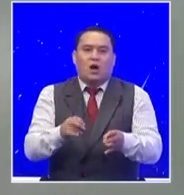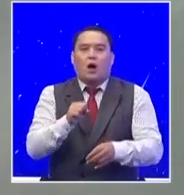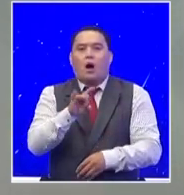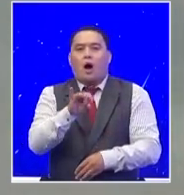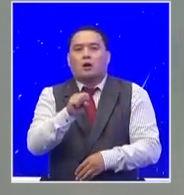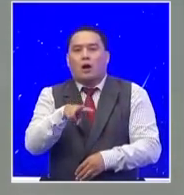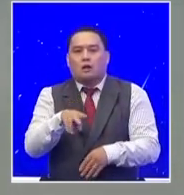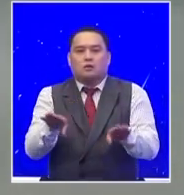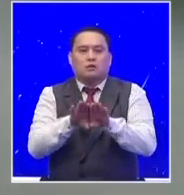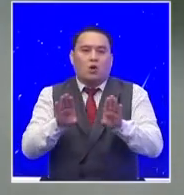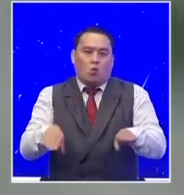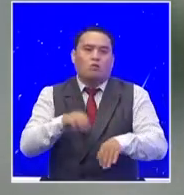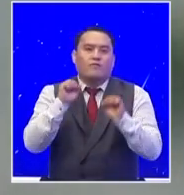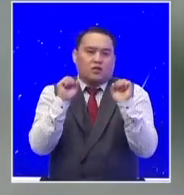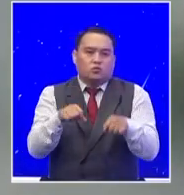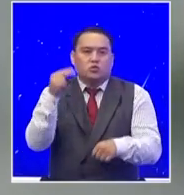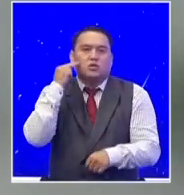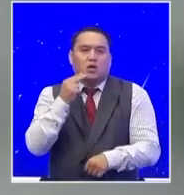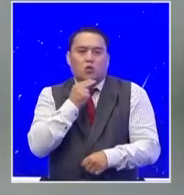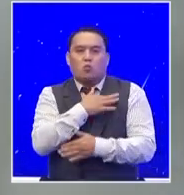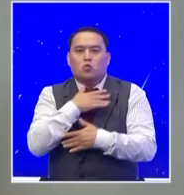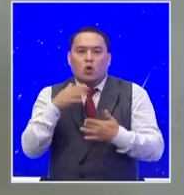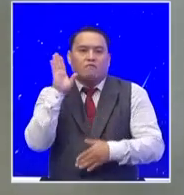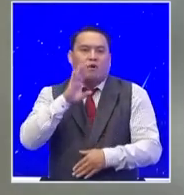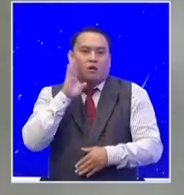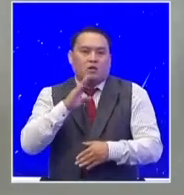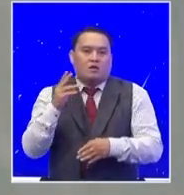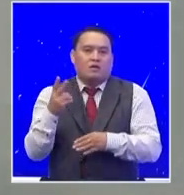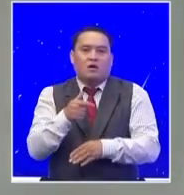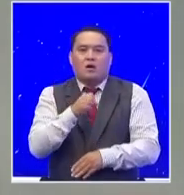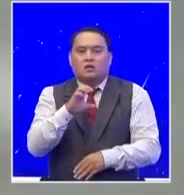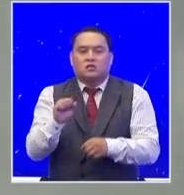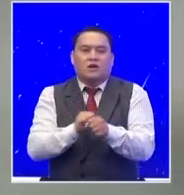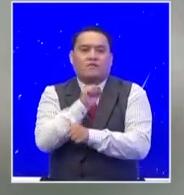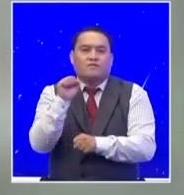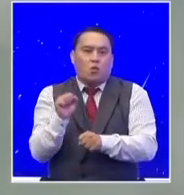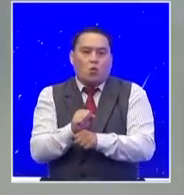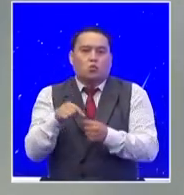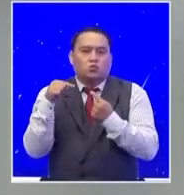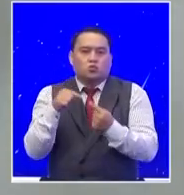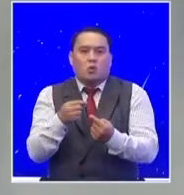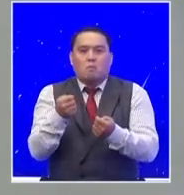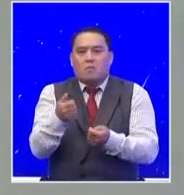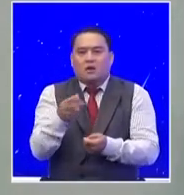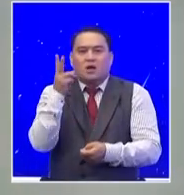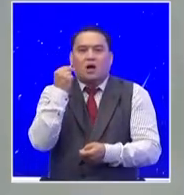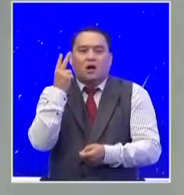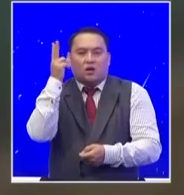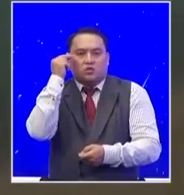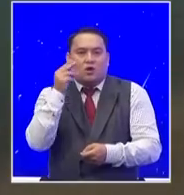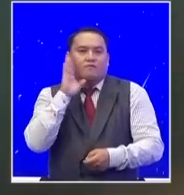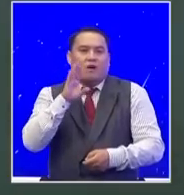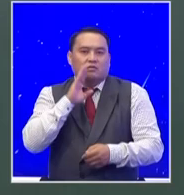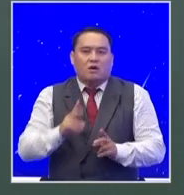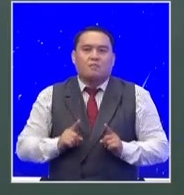может повториться и на Балхаше. Китай отбирает много воды, во-вторых, ГЭС сдерживает воду, соответственно, очень маленькое количество воды поступает